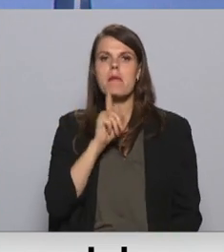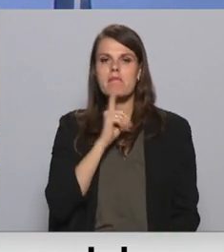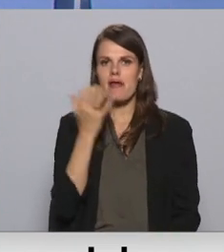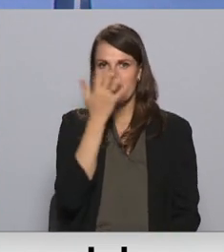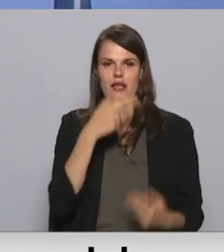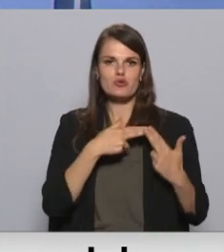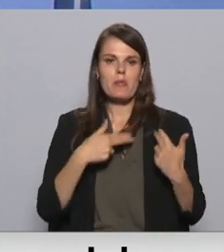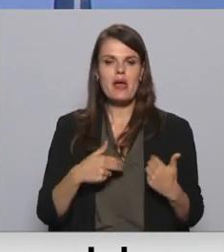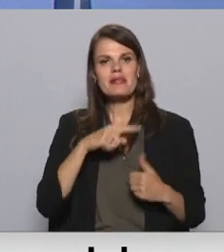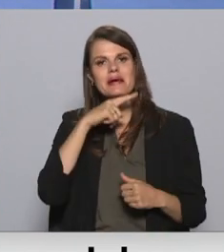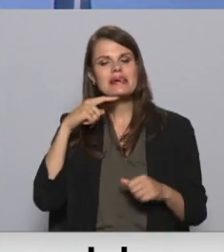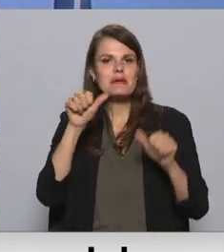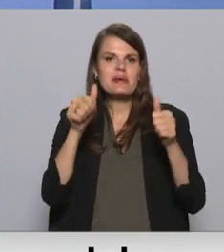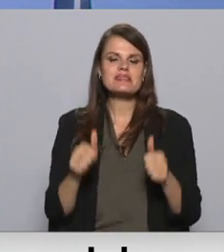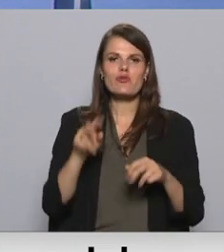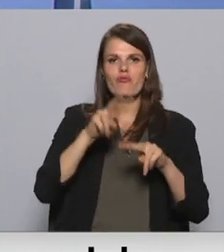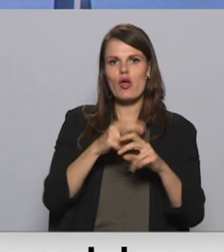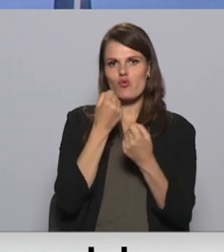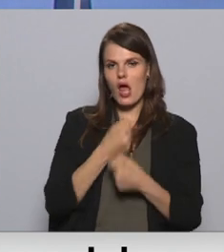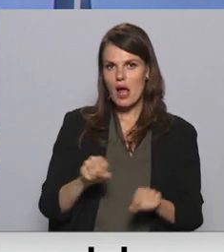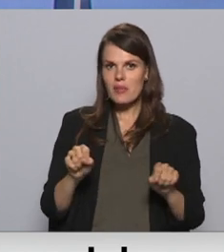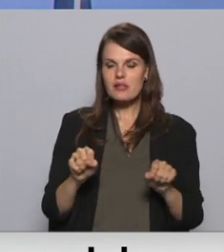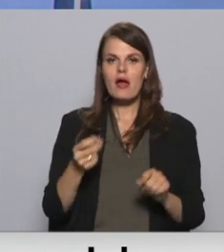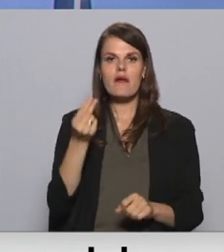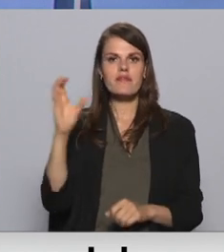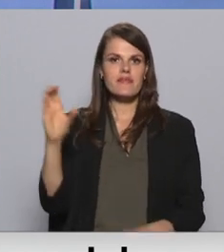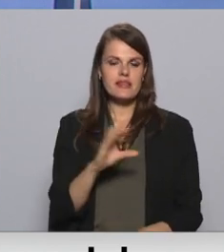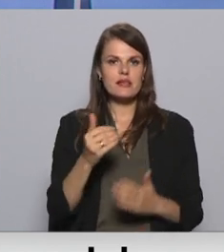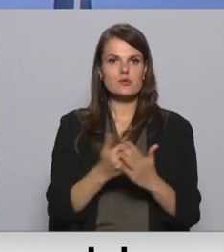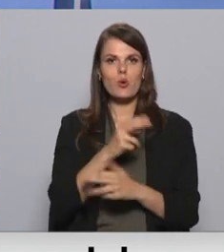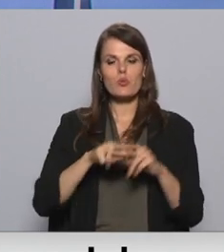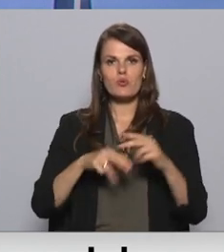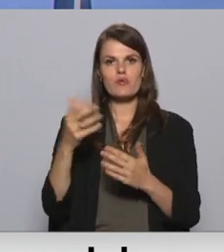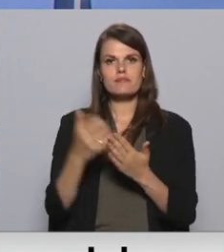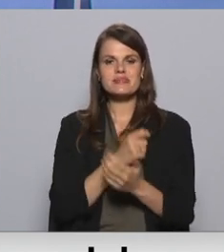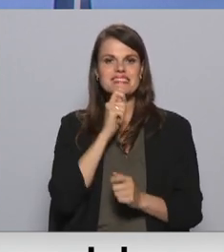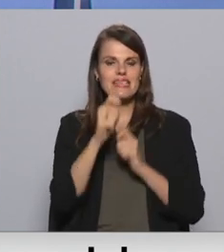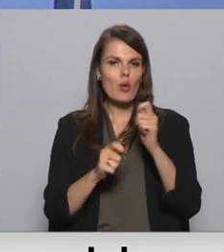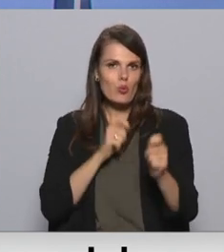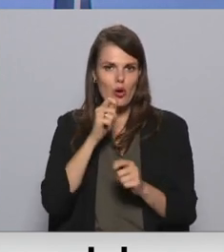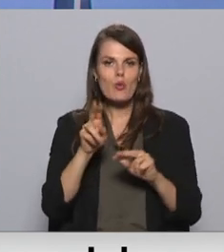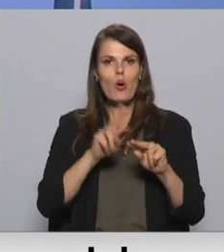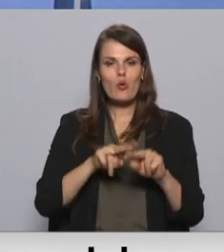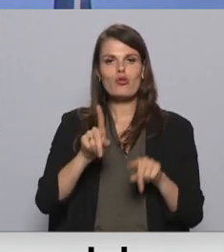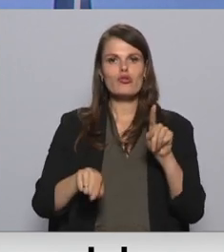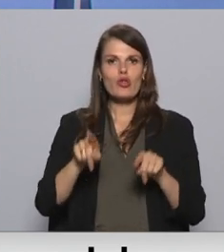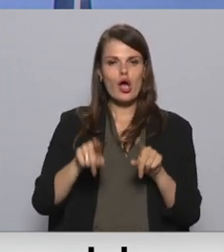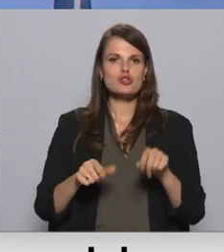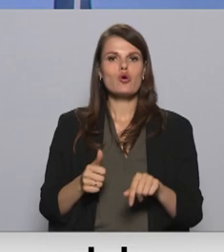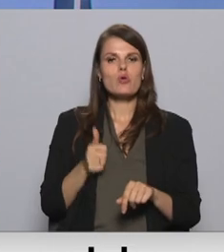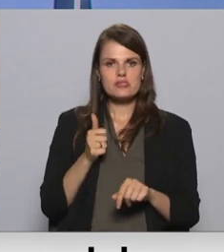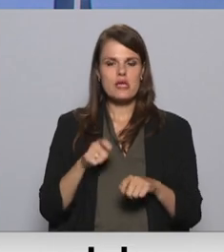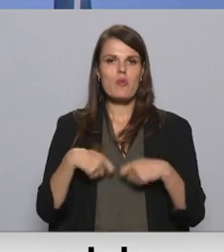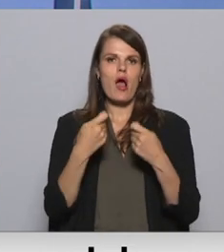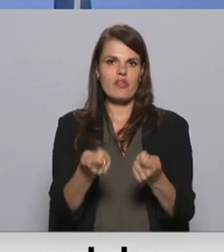biedrība, kas vēlas izveidot vietu rehabilitācijai. Finansējums jaunbūvei iegūts no ziedojumiem un atsevišķi uzņēmumi atvēlējuši